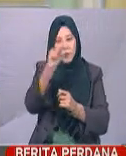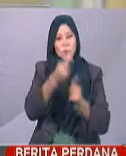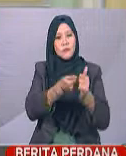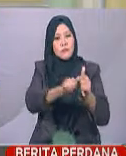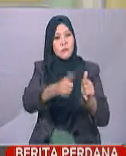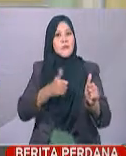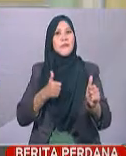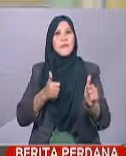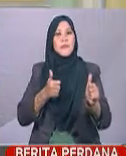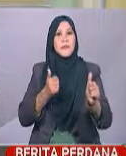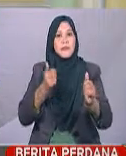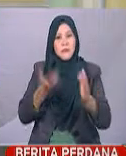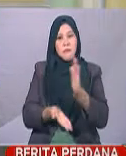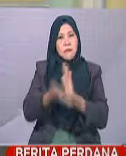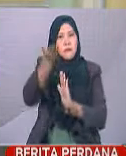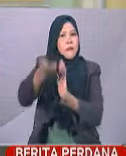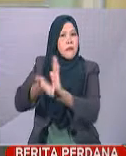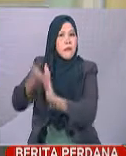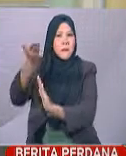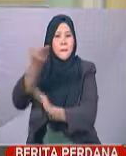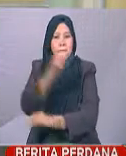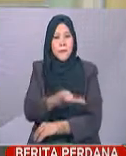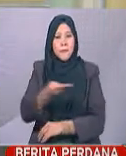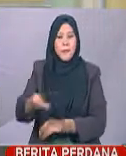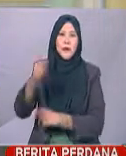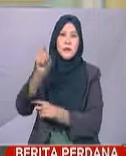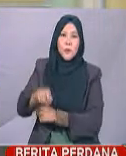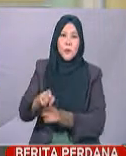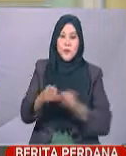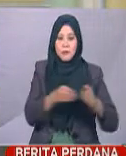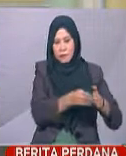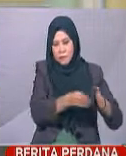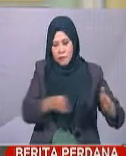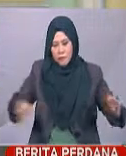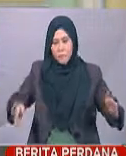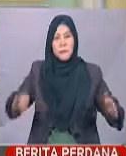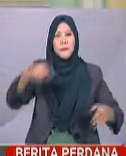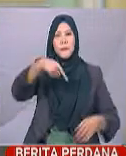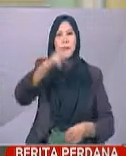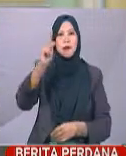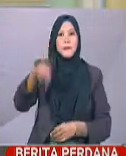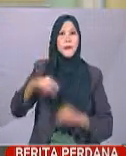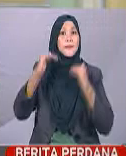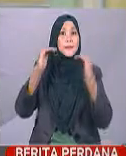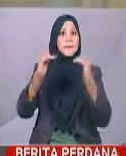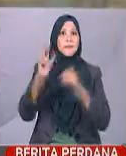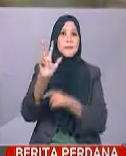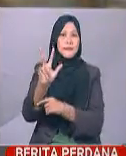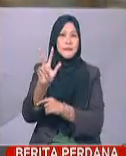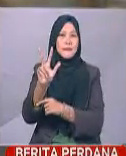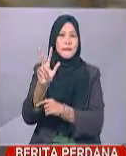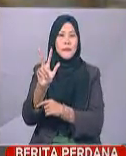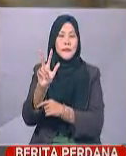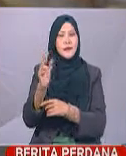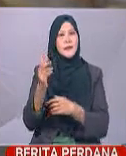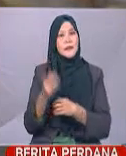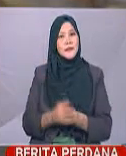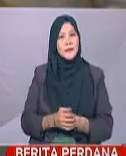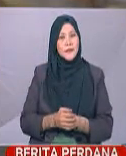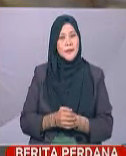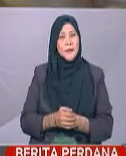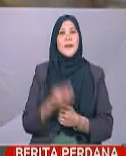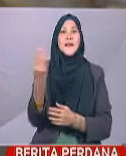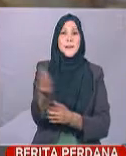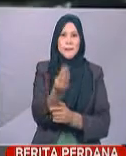membendung kenaikan harga barangan keperluan sepanjang tempoh PKP 3 ini. Jadi